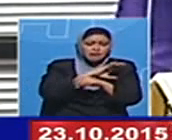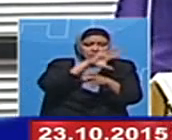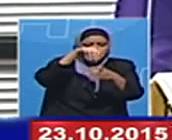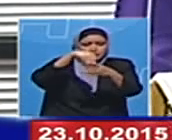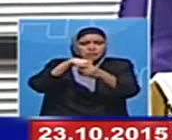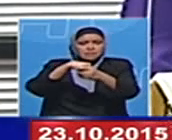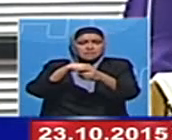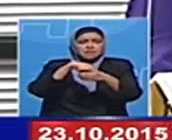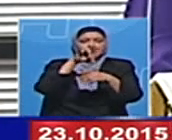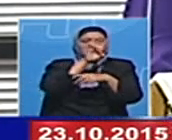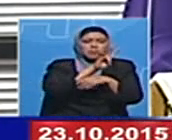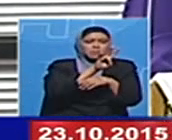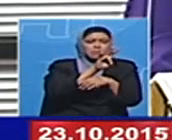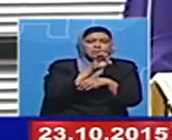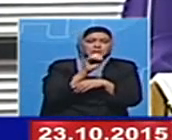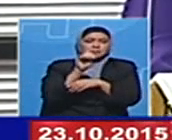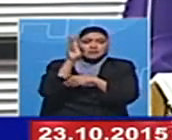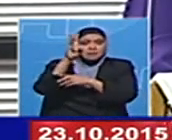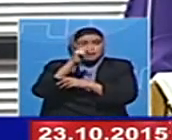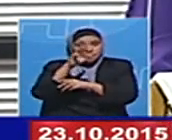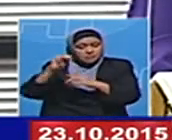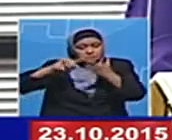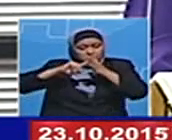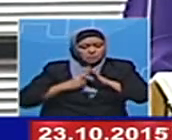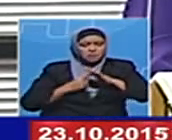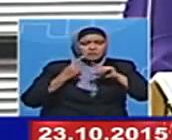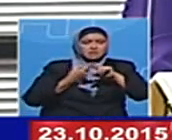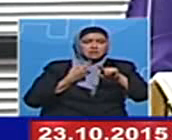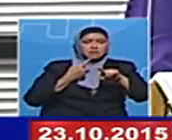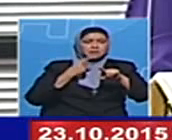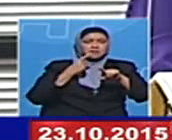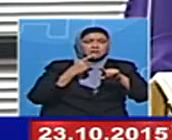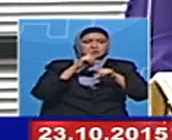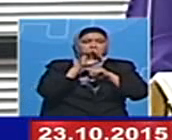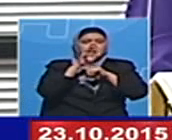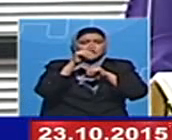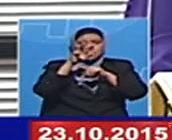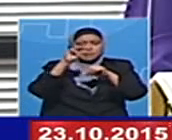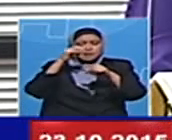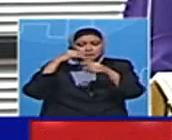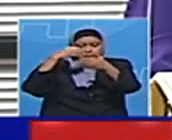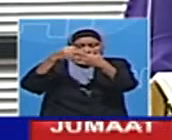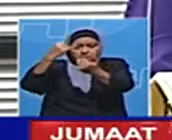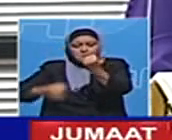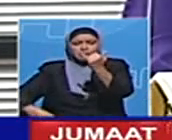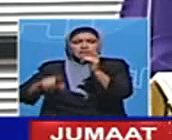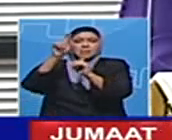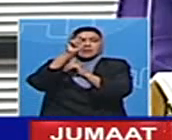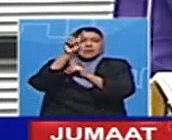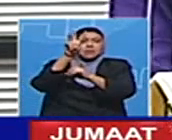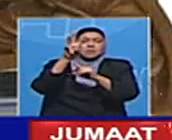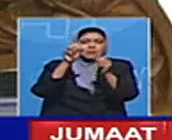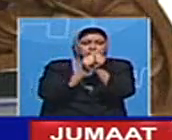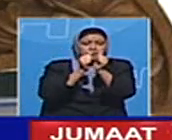706 KM Bermula dari sindumin dan akan berakhir ke Tawau dengan anggaran